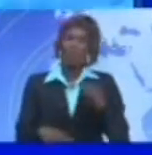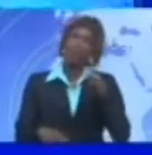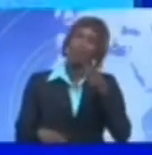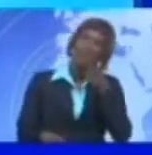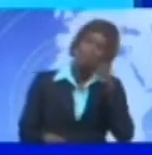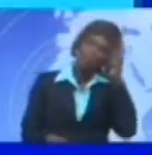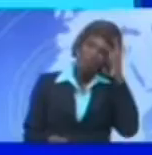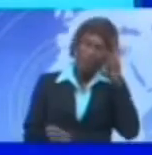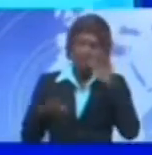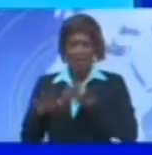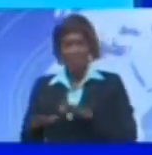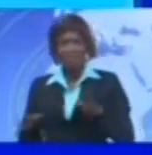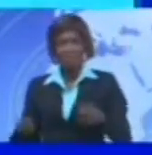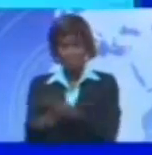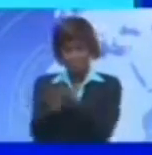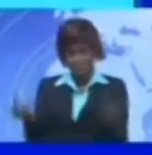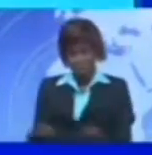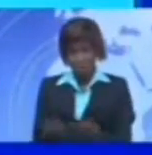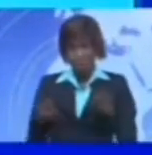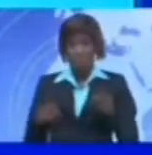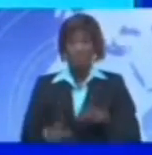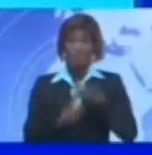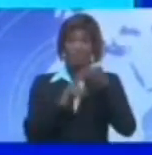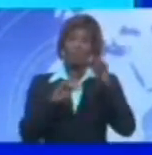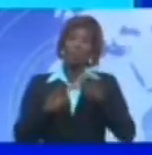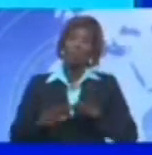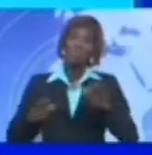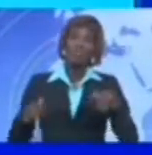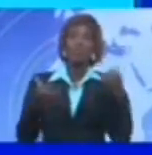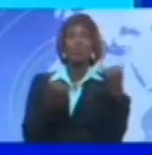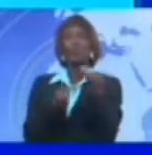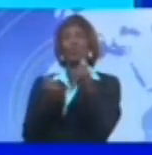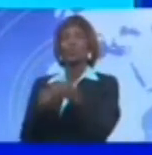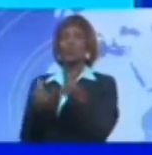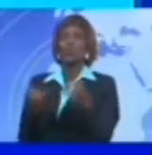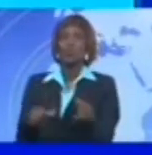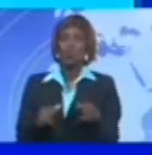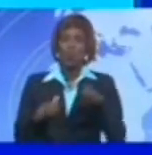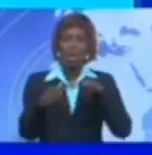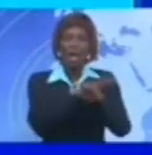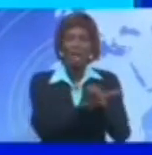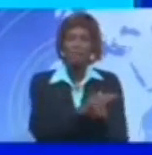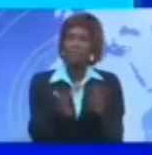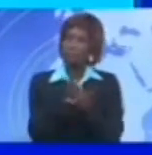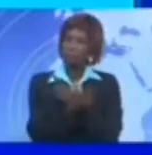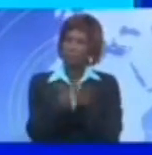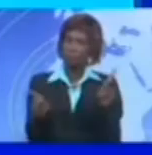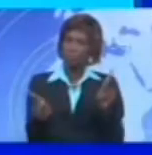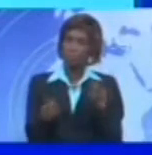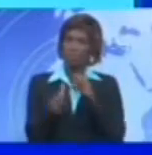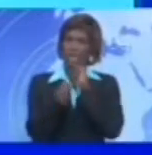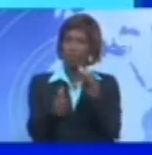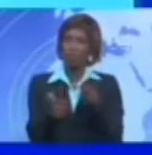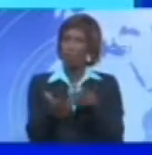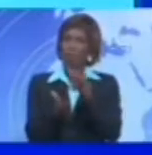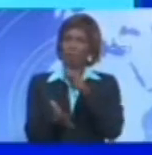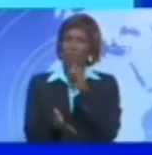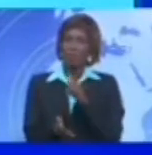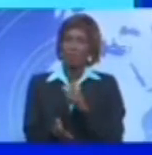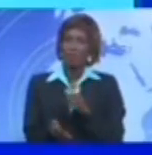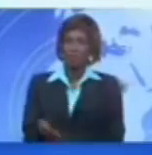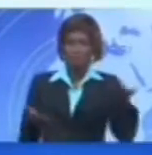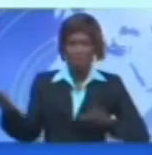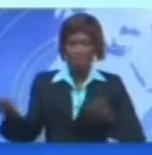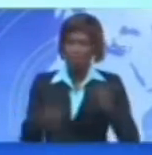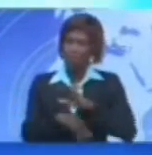enfants. Il y a un espace pour les enfants. D'accord. C'est l'entrée est gratuite. La journée a commencé depuis 10 h ce matin. Ça bat son plein. Alors, je venais inviter tous et